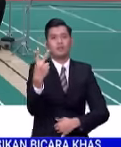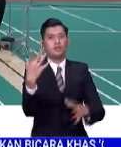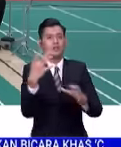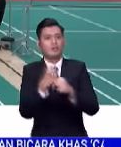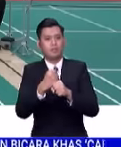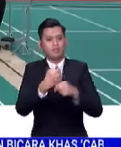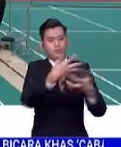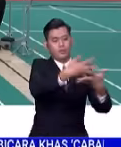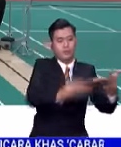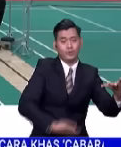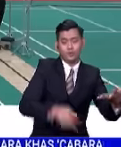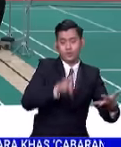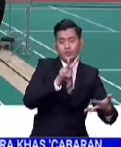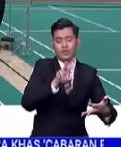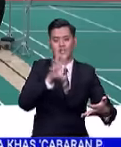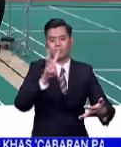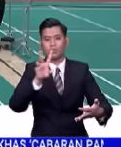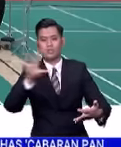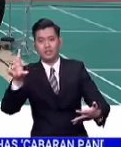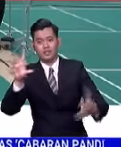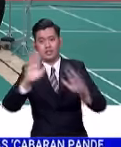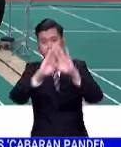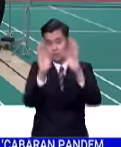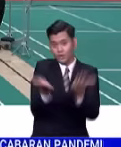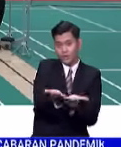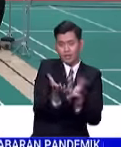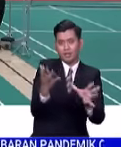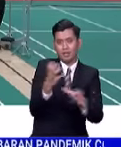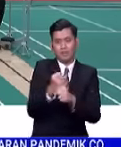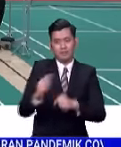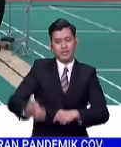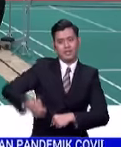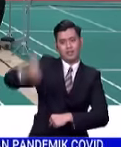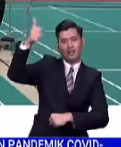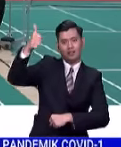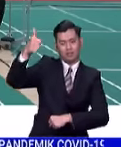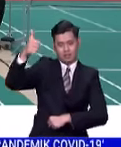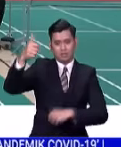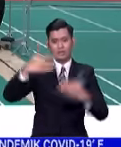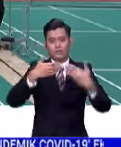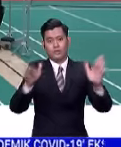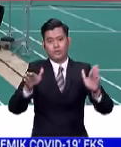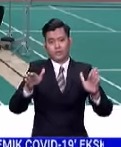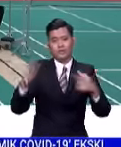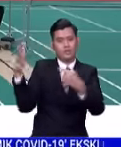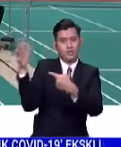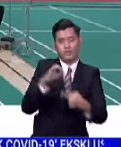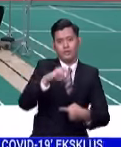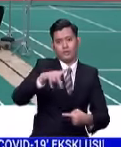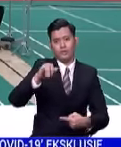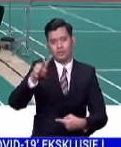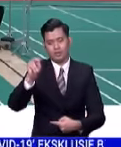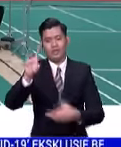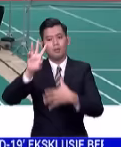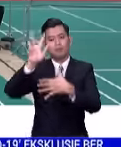ranking ke-263 dunia itu setelah memenangi terbuka Poland dalam menampilkan sulung mereka Mac lalu.